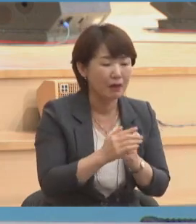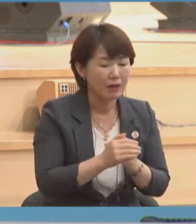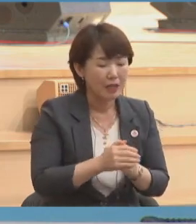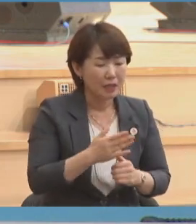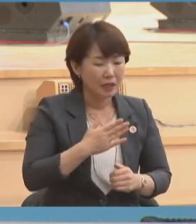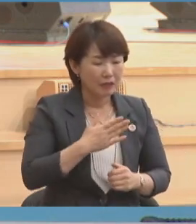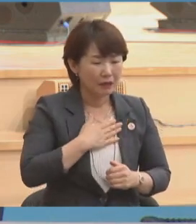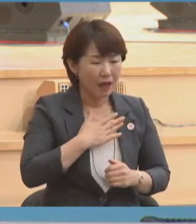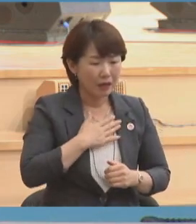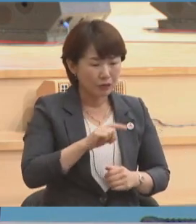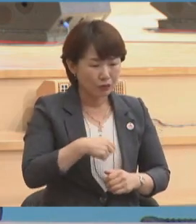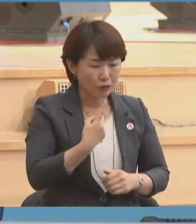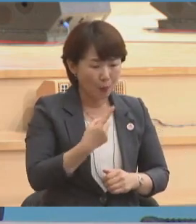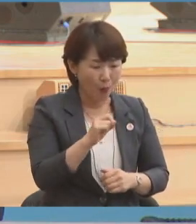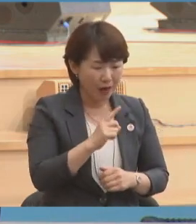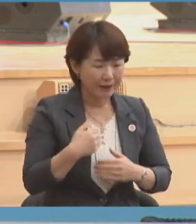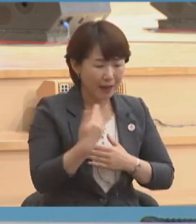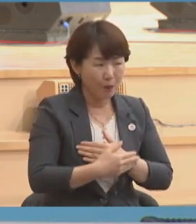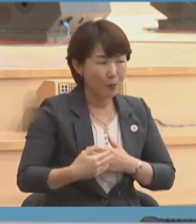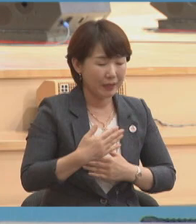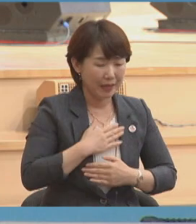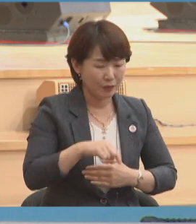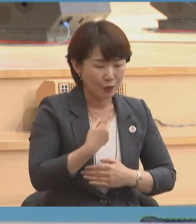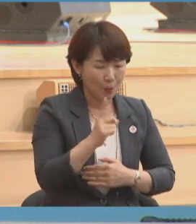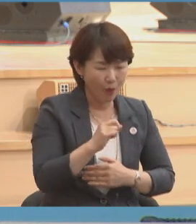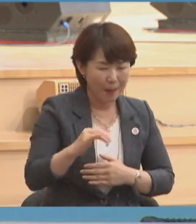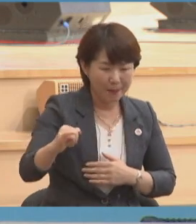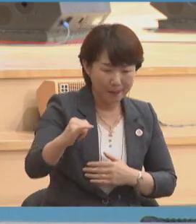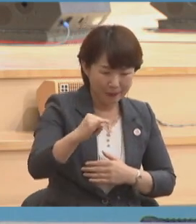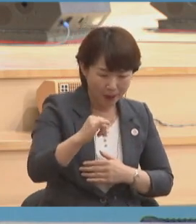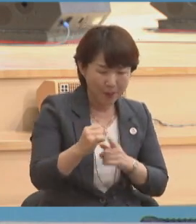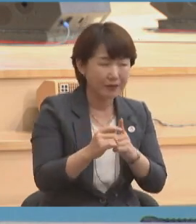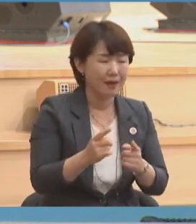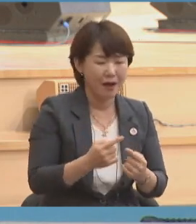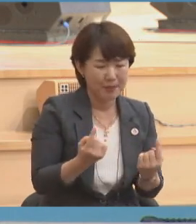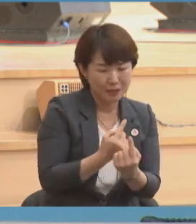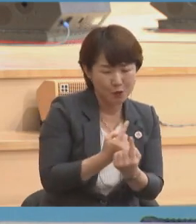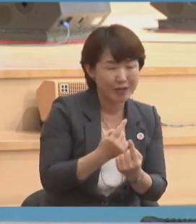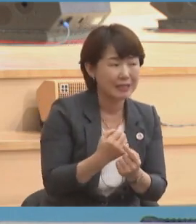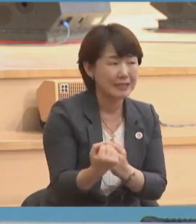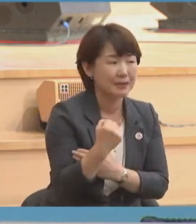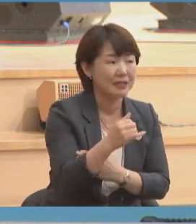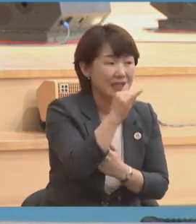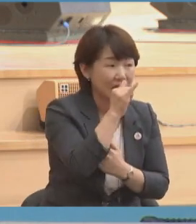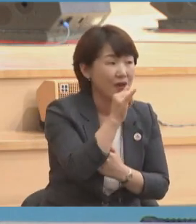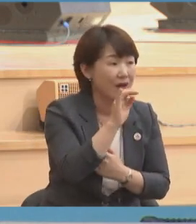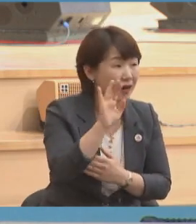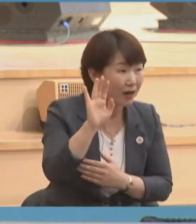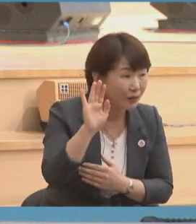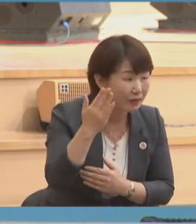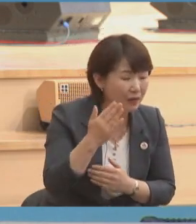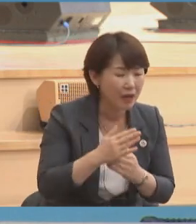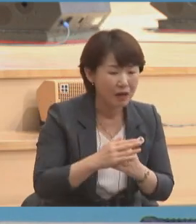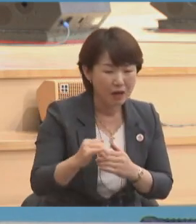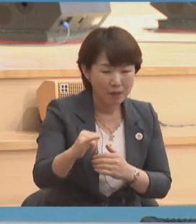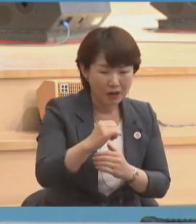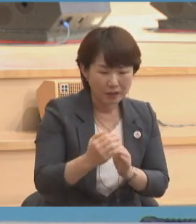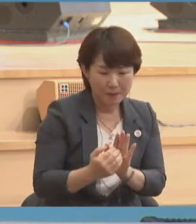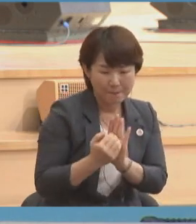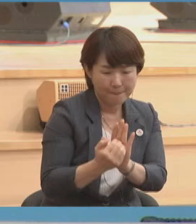면역 반응이 일어나야 우리가 건강히 살아요. 바이러스가 침투해 들어오면 면역 반응이 일어나야 되는데 이 면역 반응이